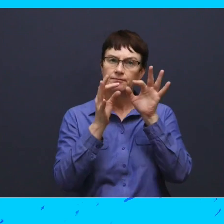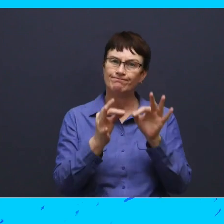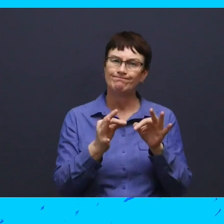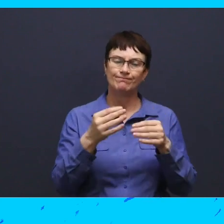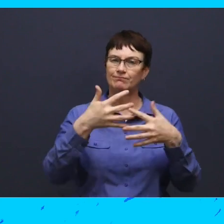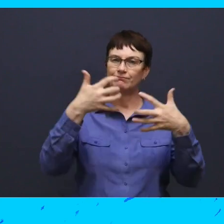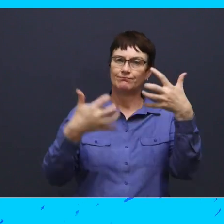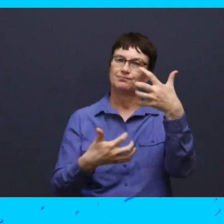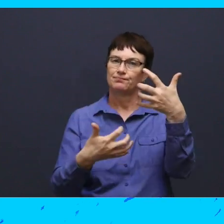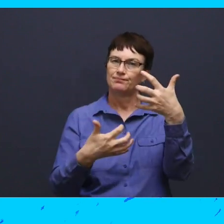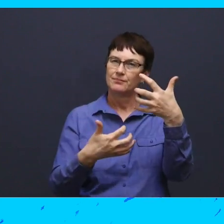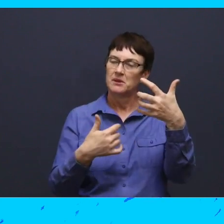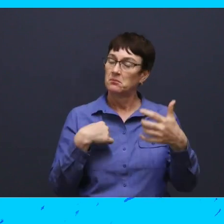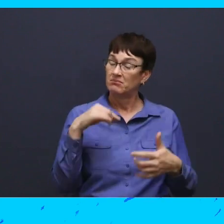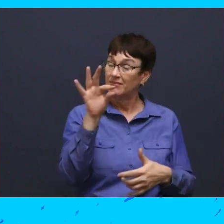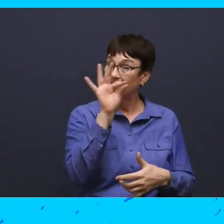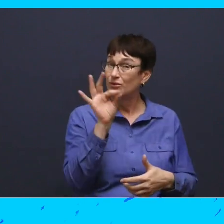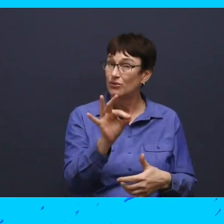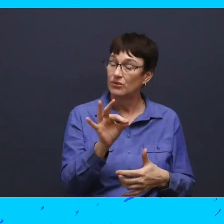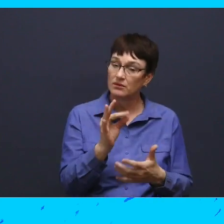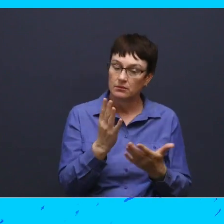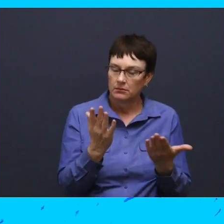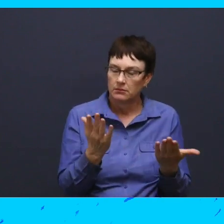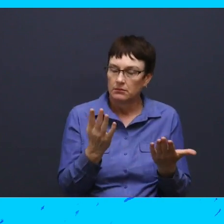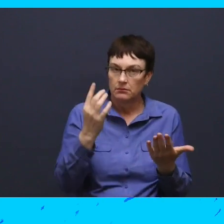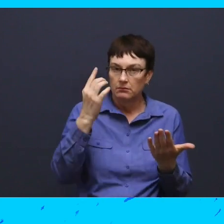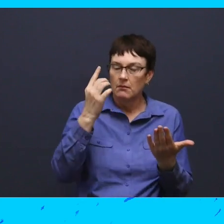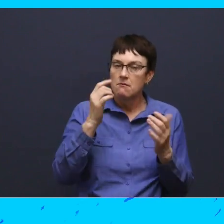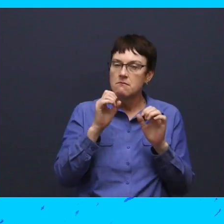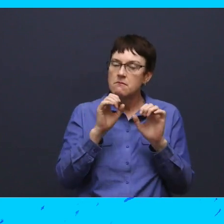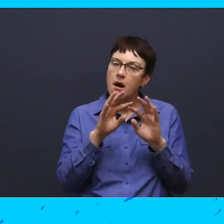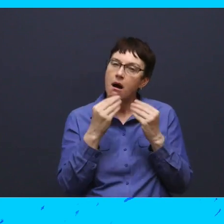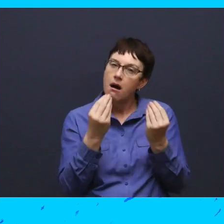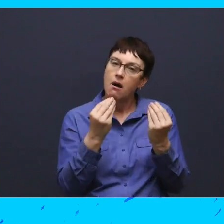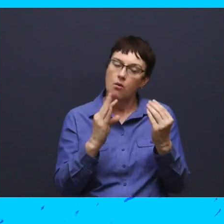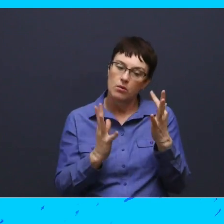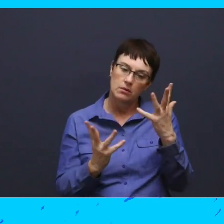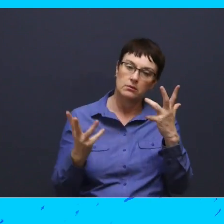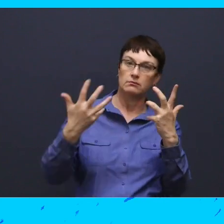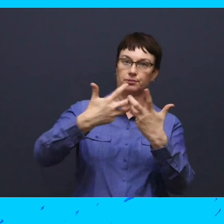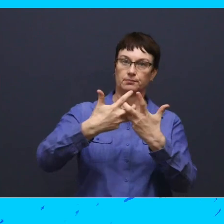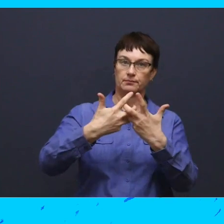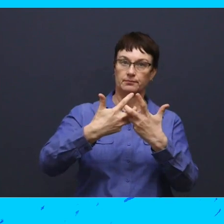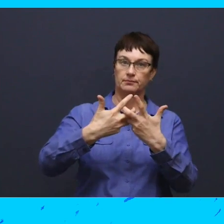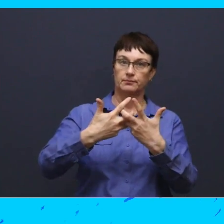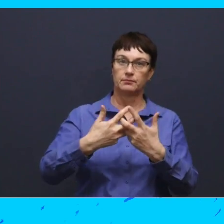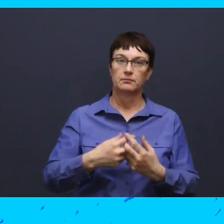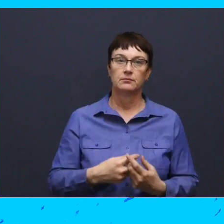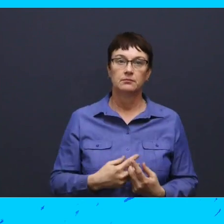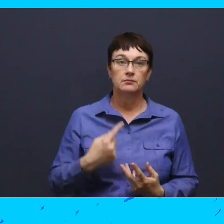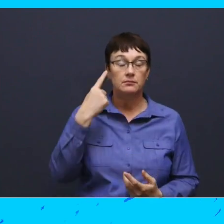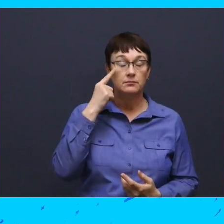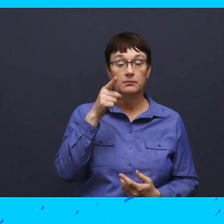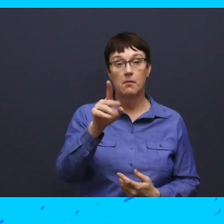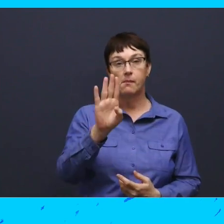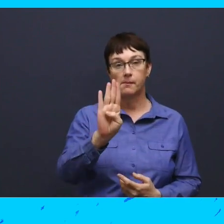traduction en action. Comment est-ce que... Beth, give us an answer.